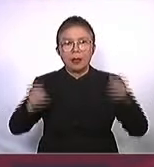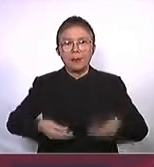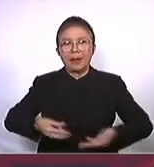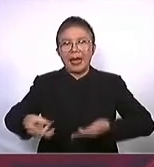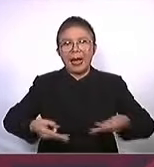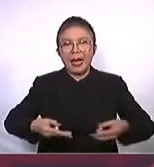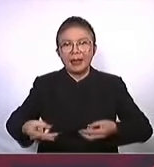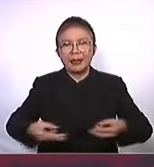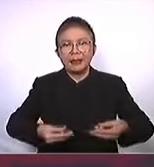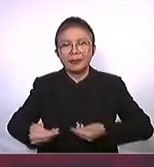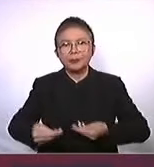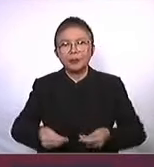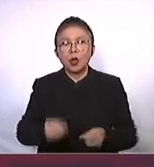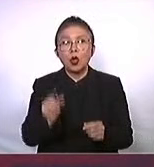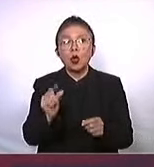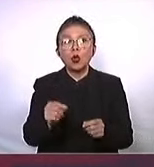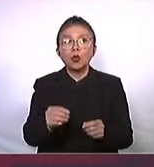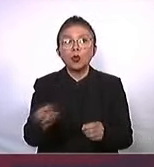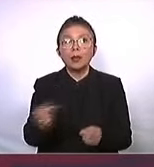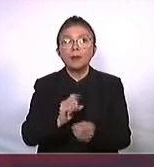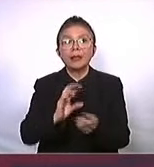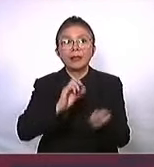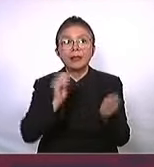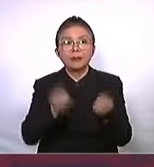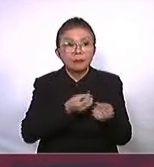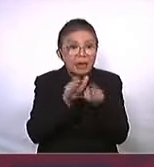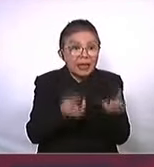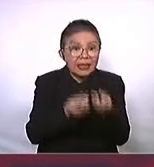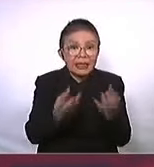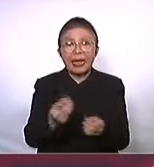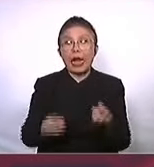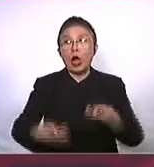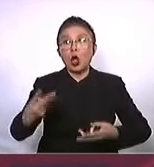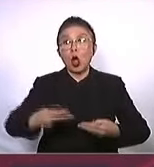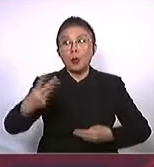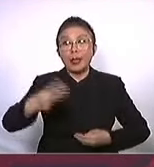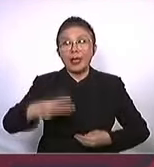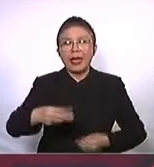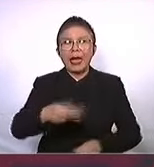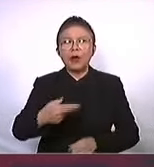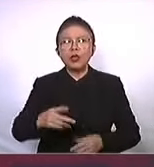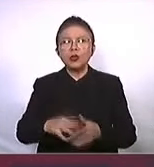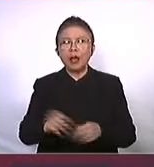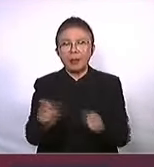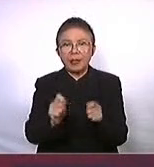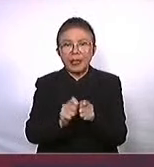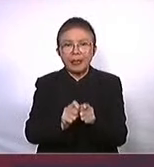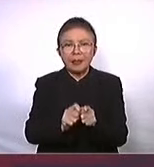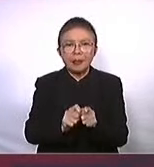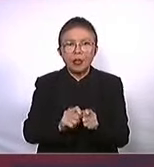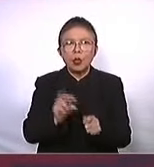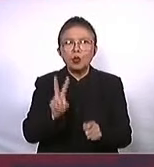perdagangan. Untuk meliberalisasi perekonomian, Indonesia telah meratifikasi lebih